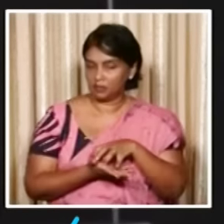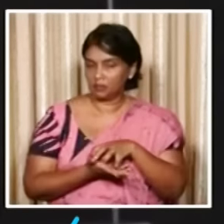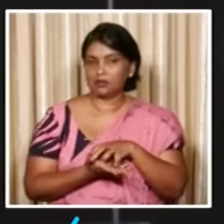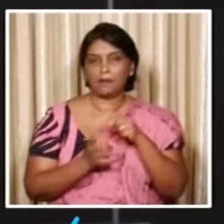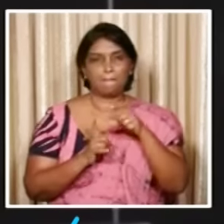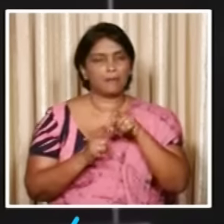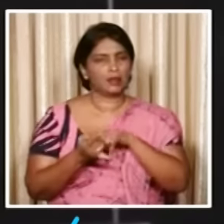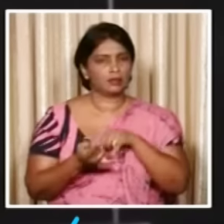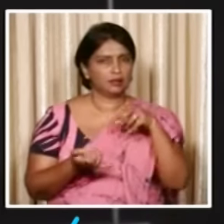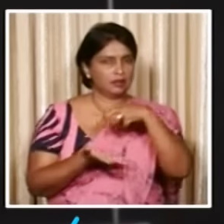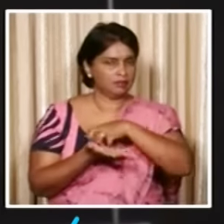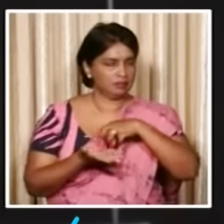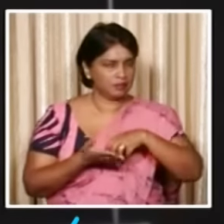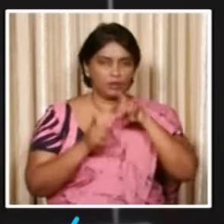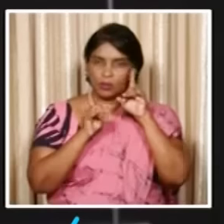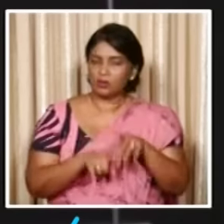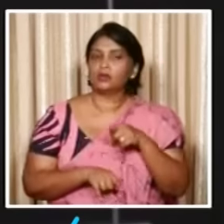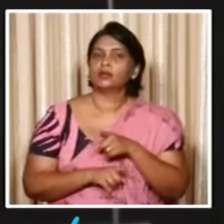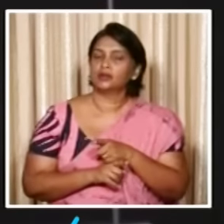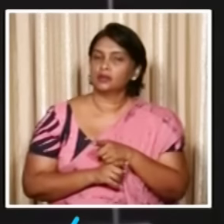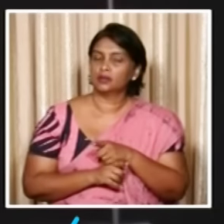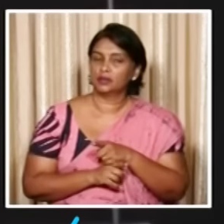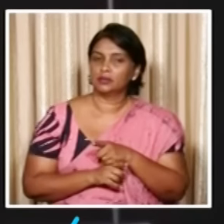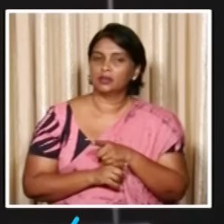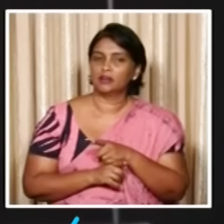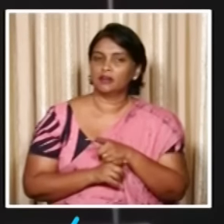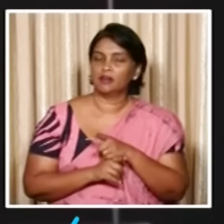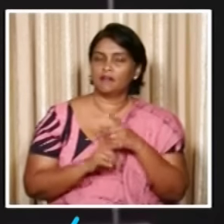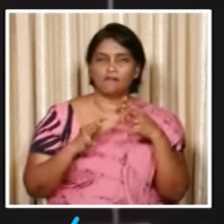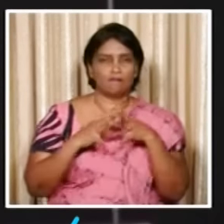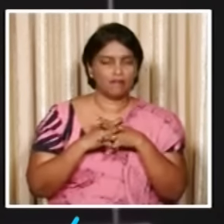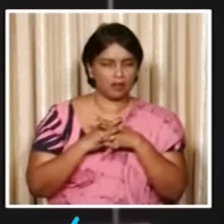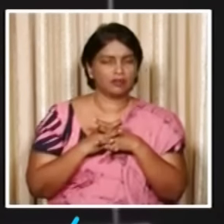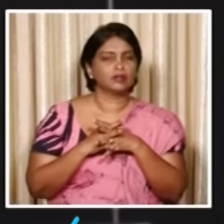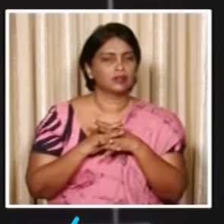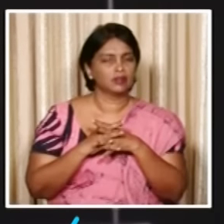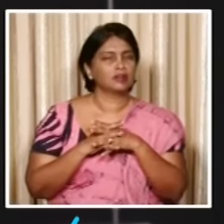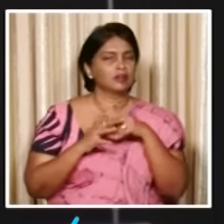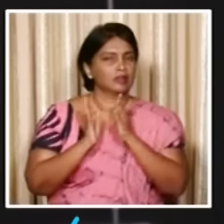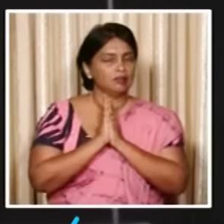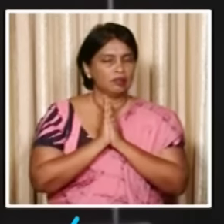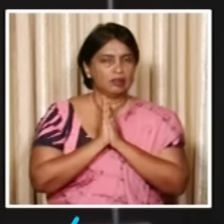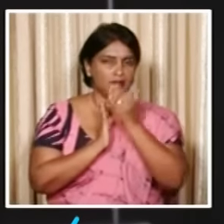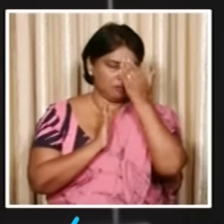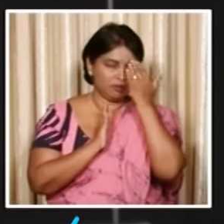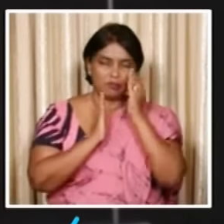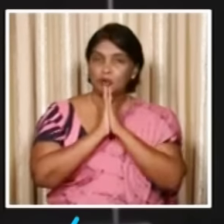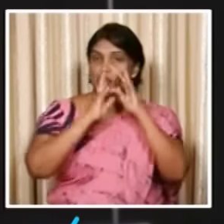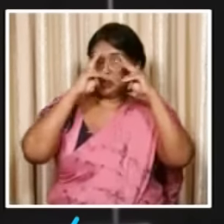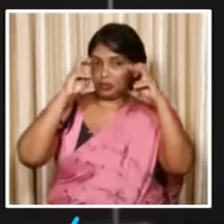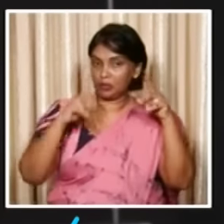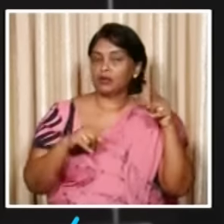ஒலுமடு கிராம அலுவலர் பிரிவில் அமைந்துள்ள வெடுக்குநாரிமலை ஆதிலிங்கேஸ்வரர் ஆலயம் 3000 ஆண்டு கால பழமையுடையது